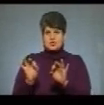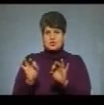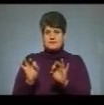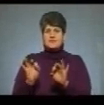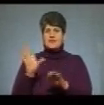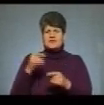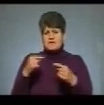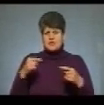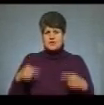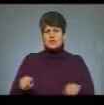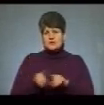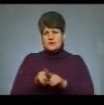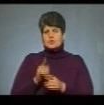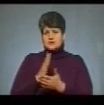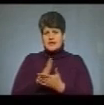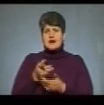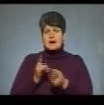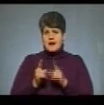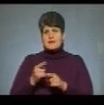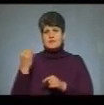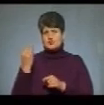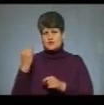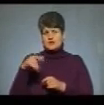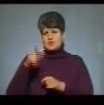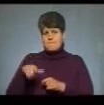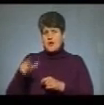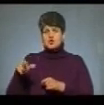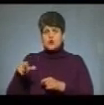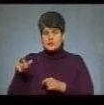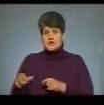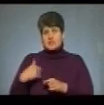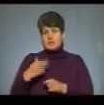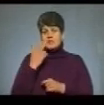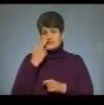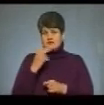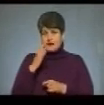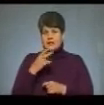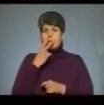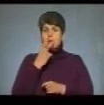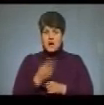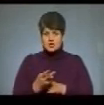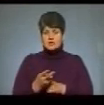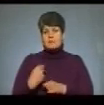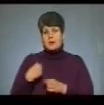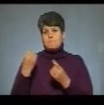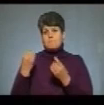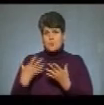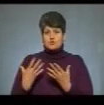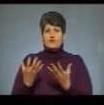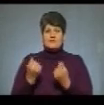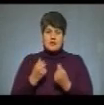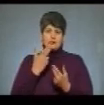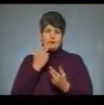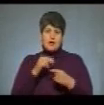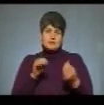інші персонажі, вони так само, це є реальні історичні персонажі, які ми звикли бачити. Ми їх просто взяли і адаптували